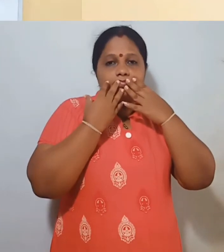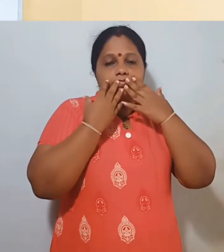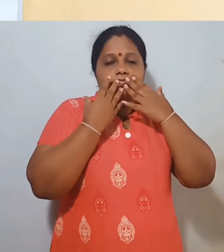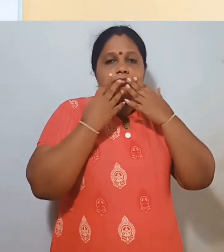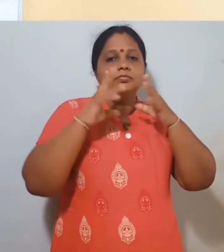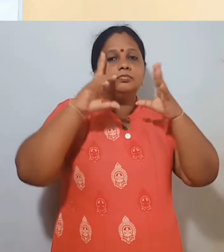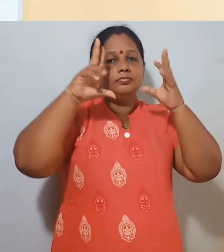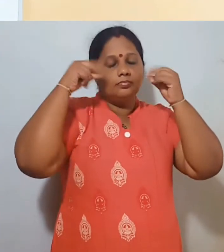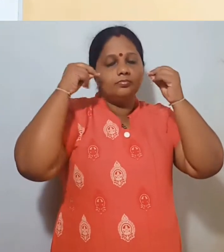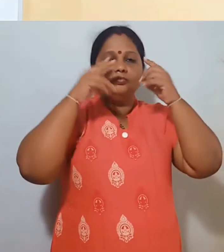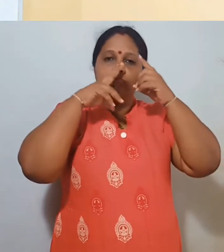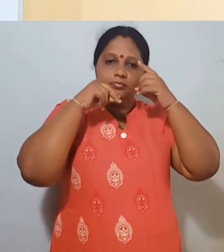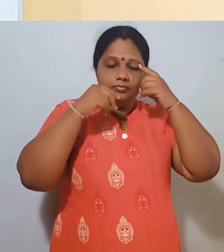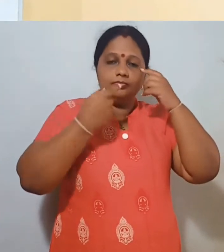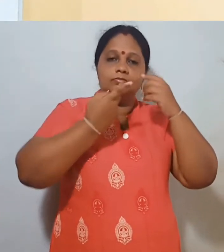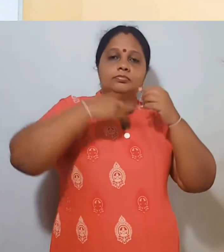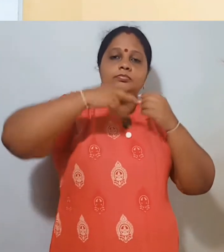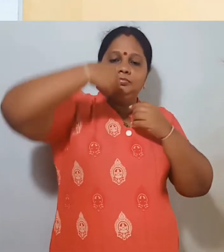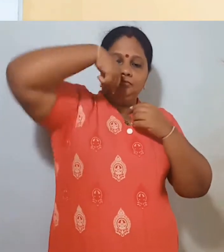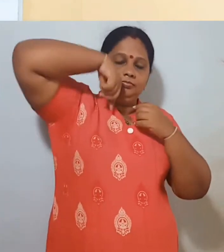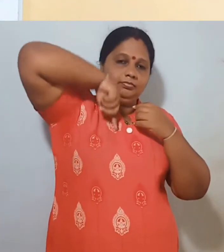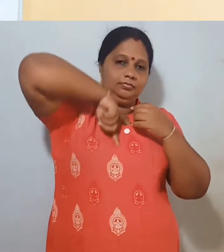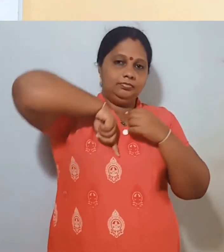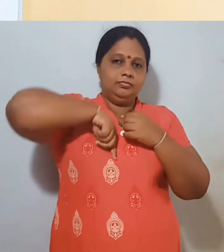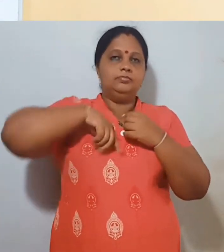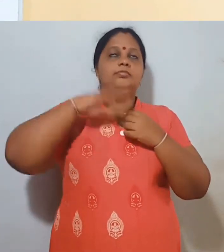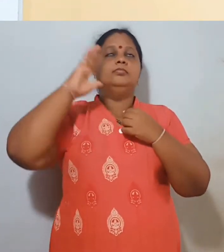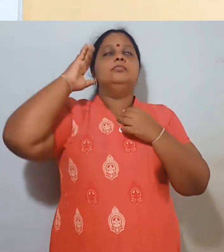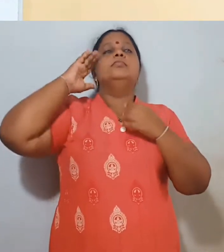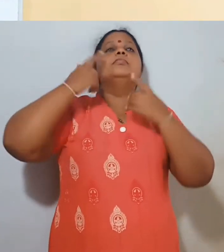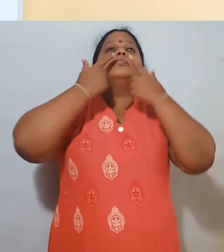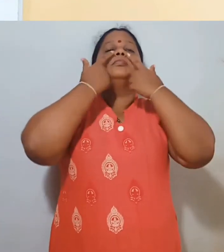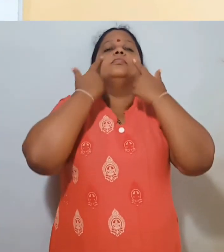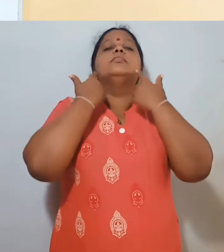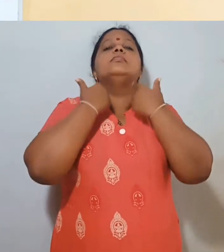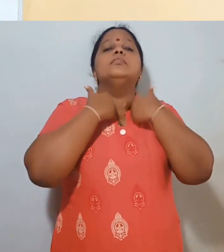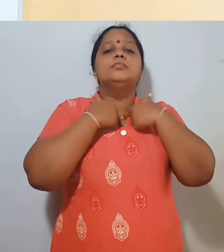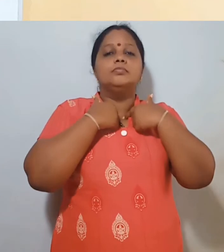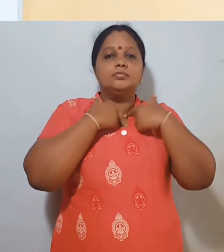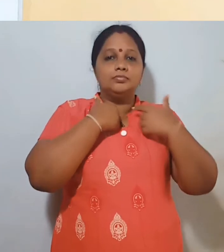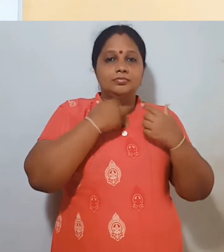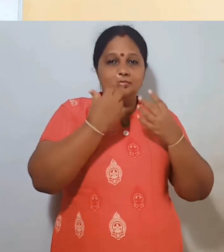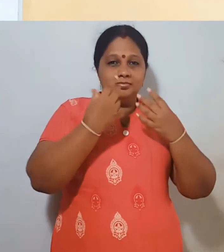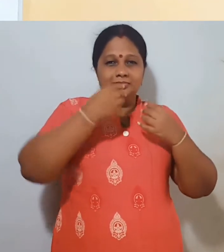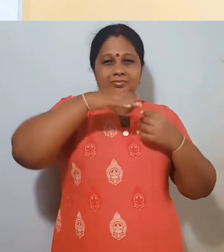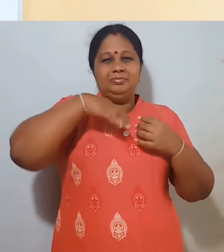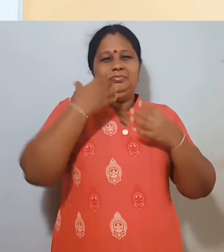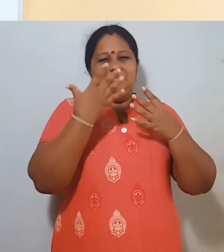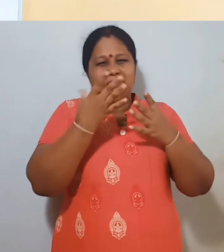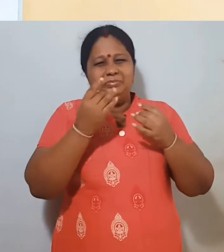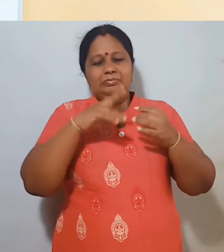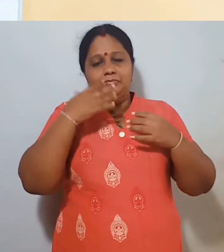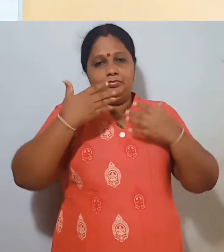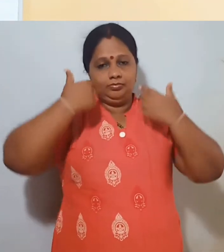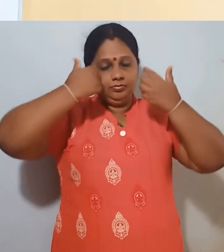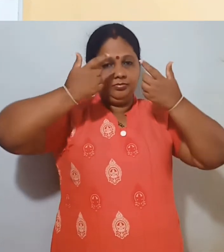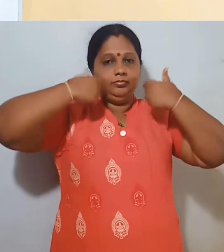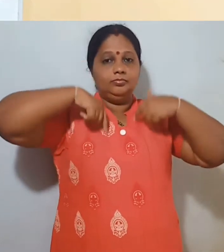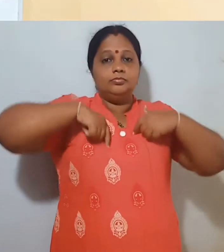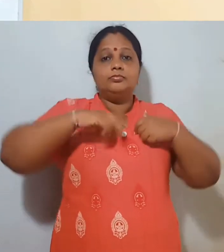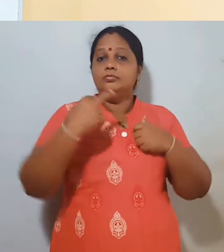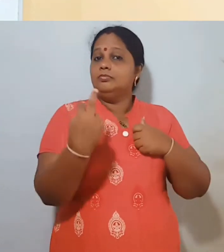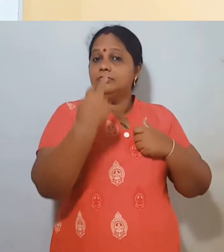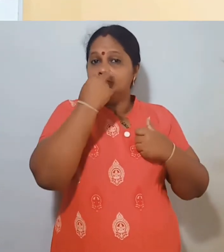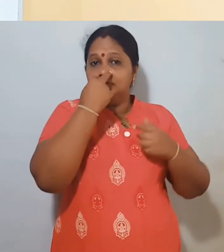தோதிக்குள்ள நுரையீரலுக்குள்ள போகலாம். நிமிந்து படுத்தா அதுக்குள்ள வார சுரப்பிகள் எல்லாம் அல்லது சக்தி அல்லது ஏதோ பதார்த்தங்கள் எல்லாம்